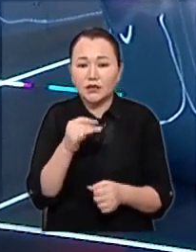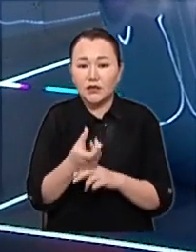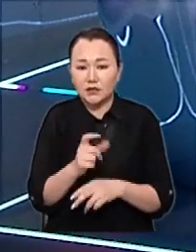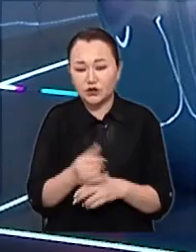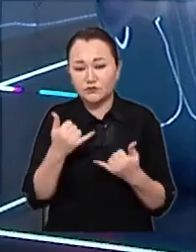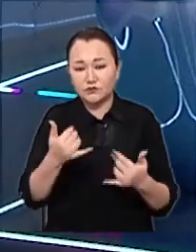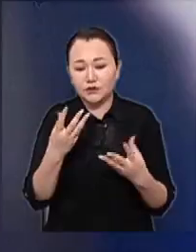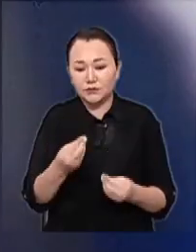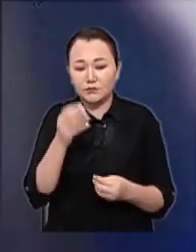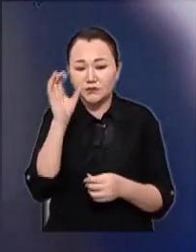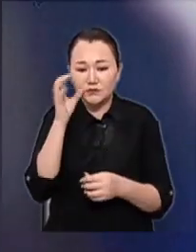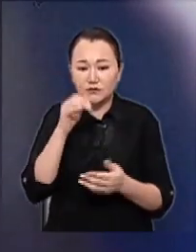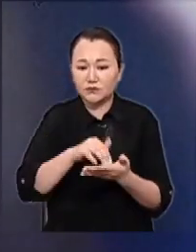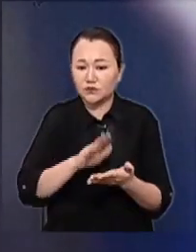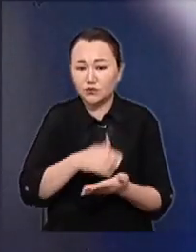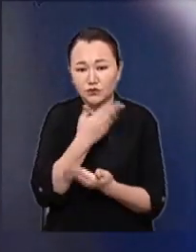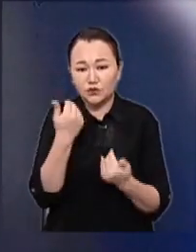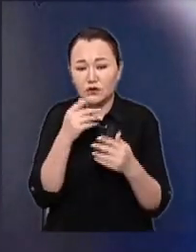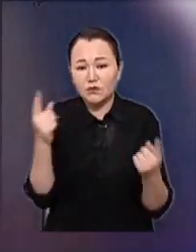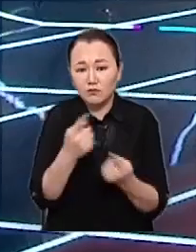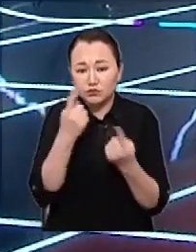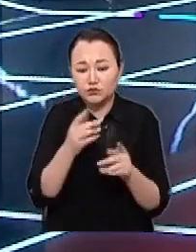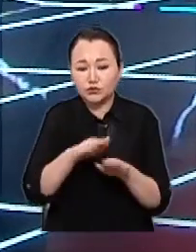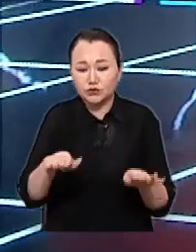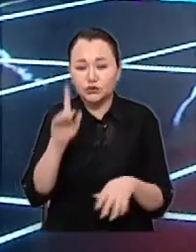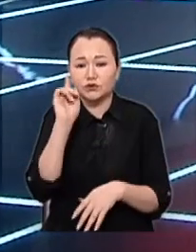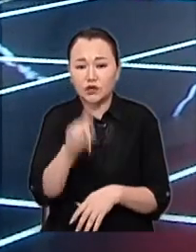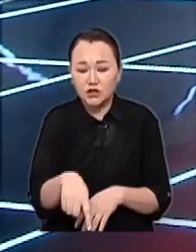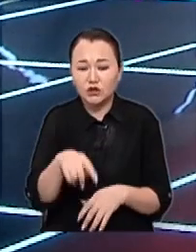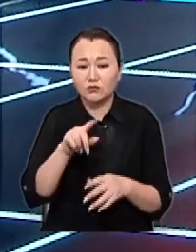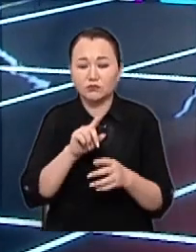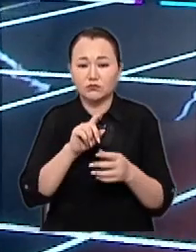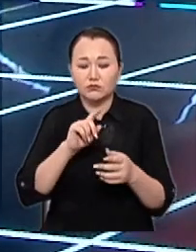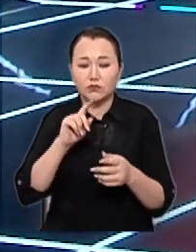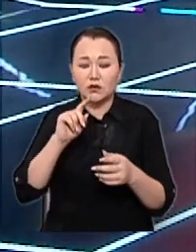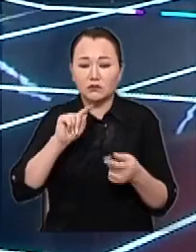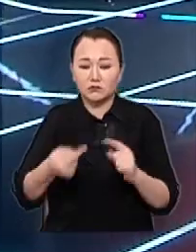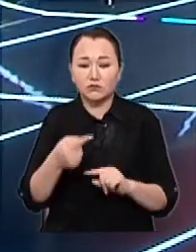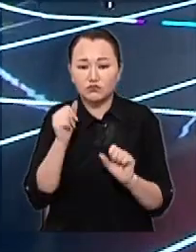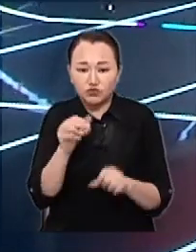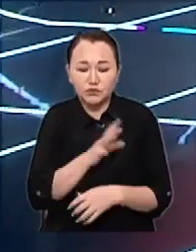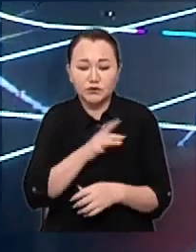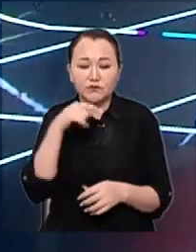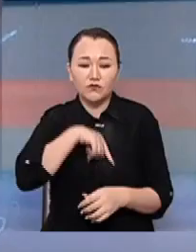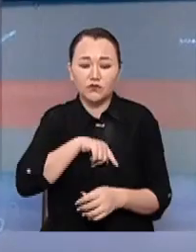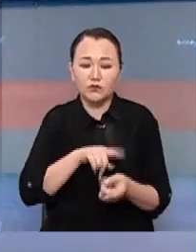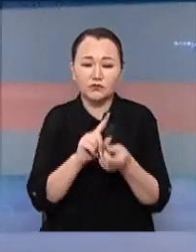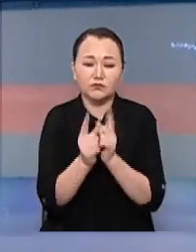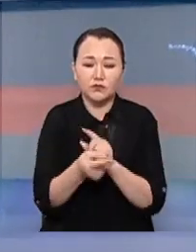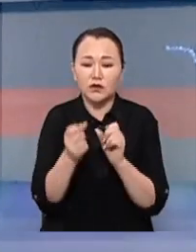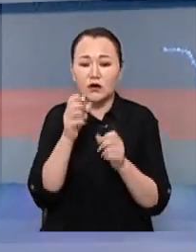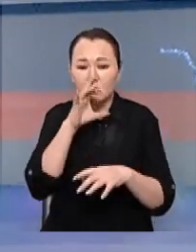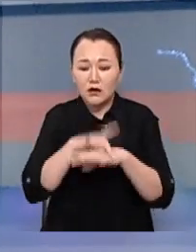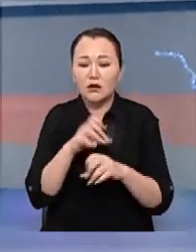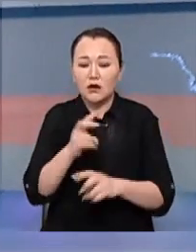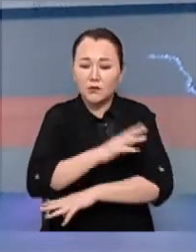қазіргі таңда диспансерлік бақылауда тұрмайтын да балдардың арасында көп кездеседі. Жалпы психикалық ауытқу бар баланың бойындағы өзгерістерді қалай байқаймыз? Мінез